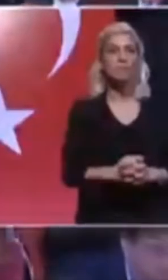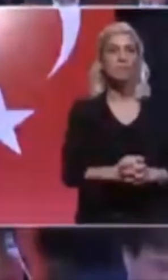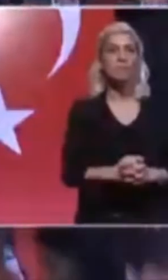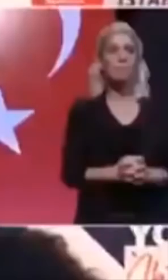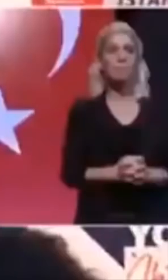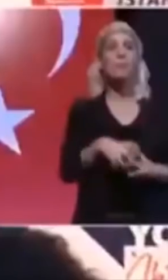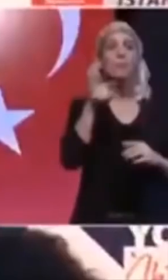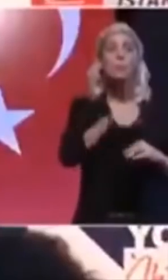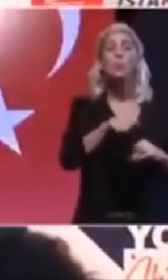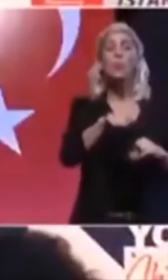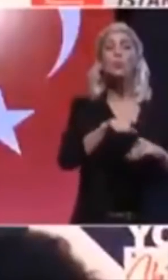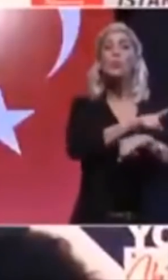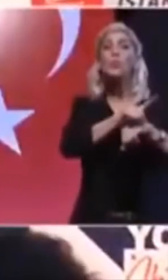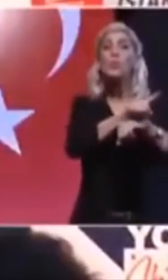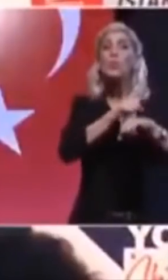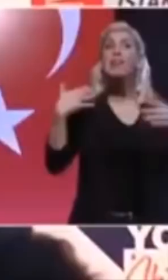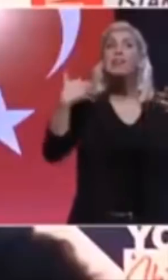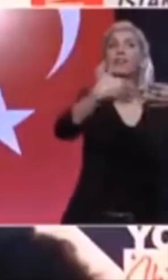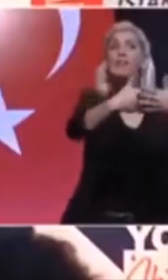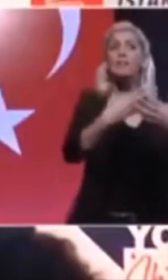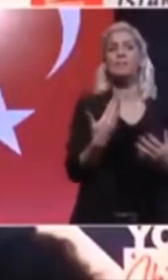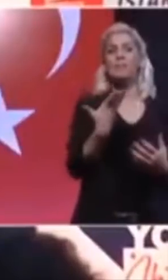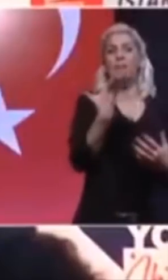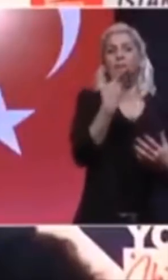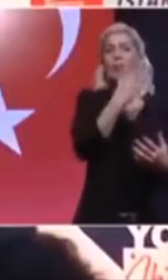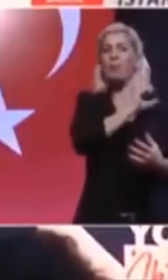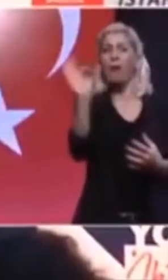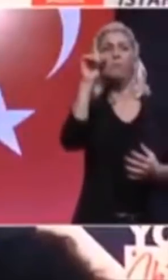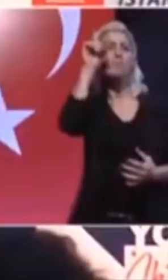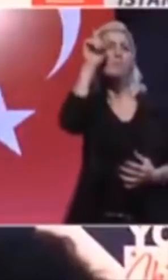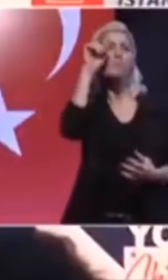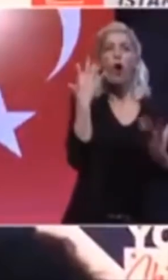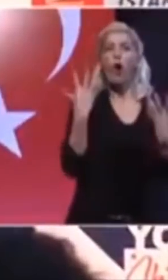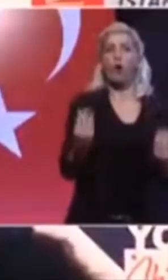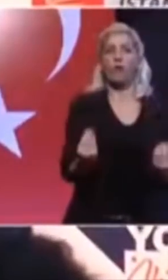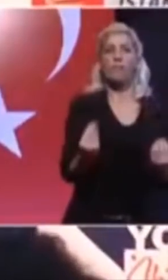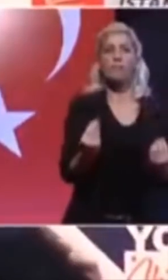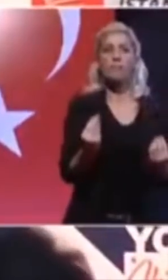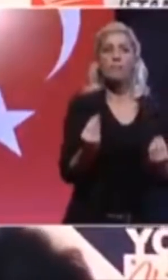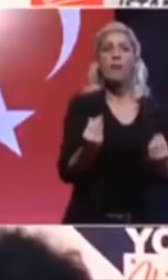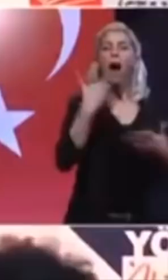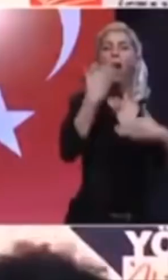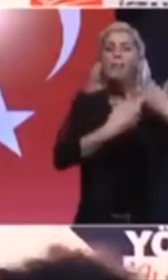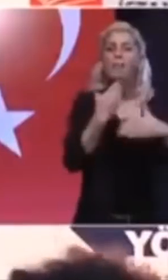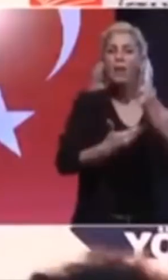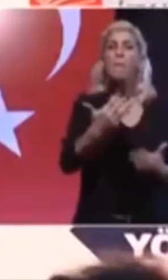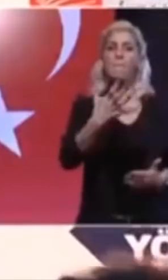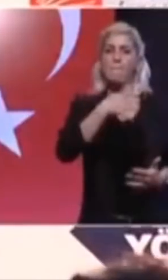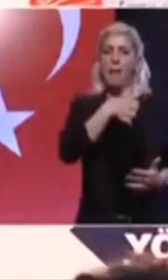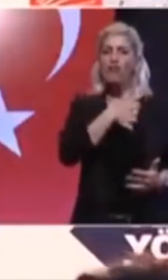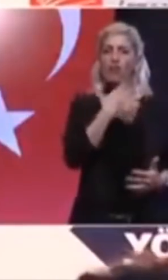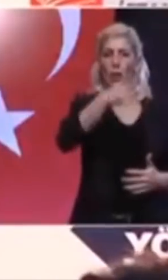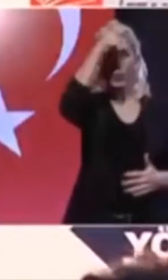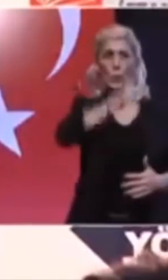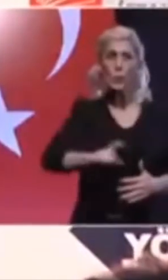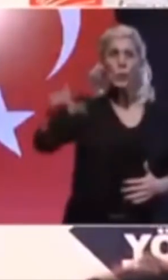Özellikle bu süreci çok olgun bir şekilde tarifleyen, bence Türkiye Cumhuriyeti